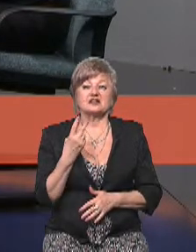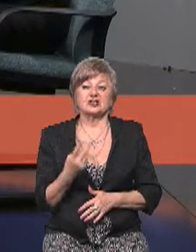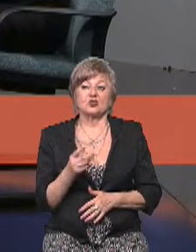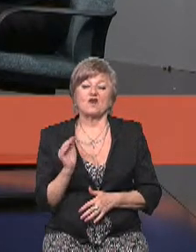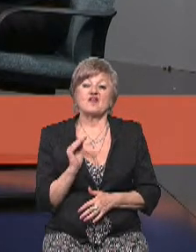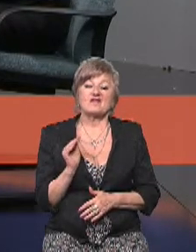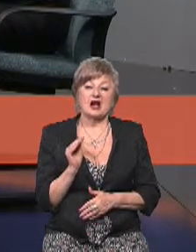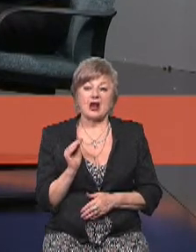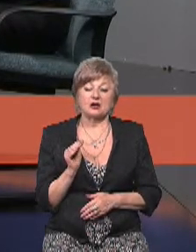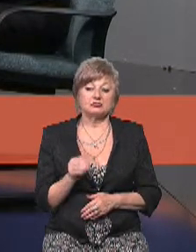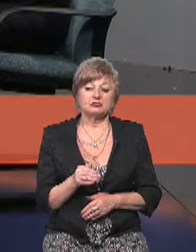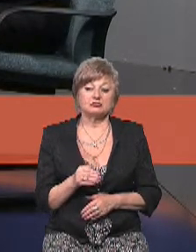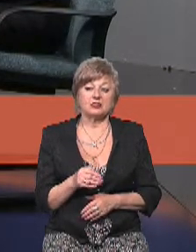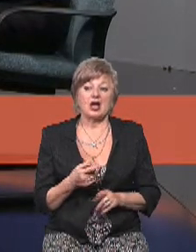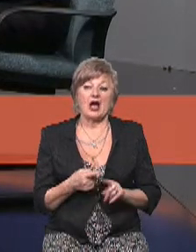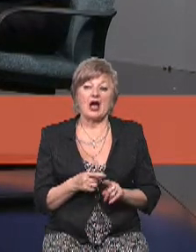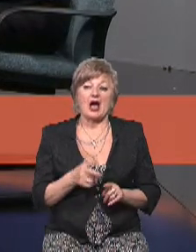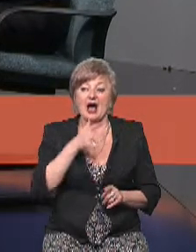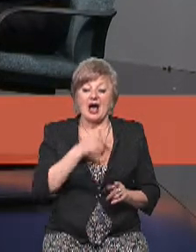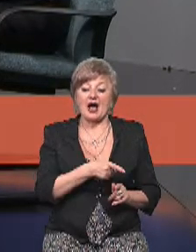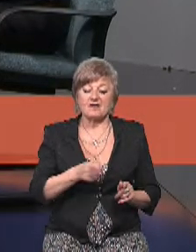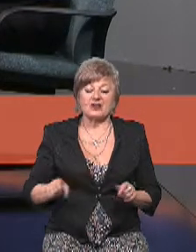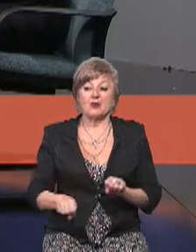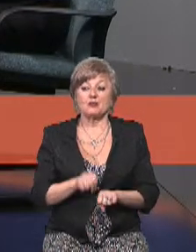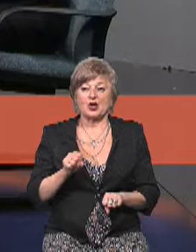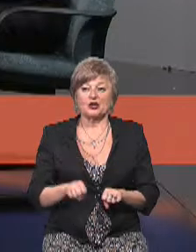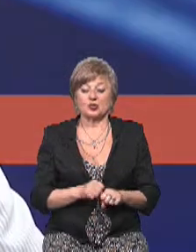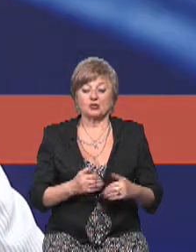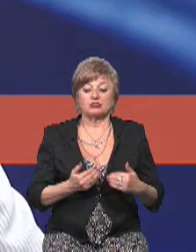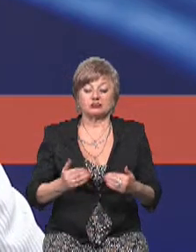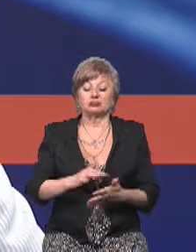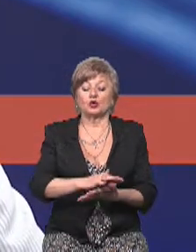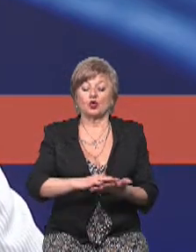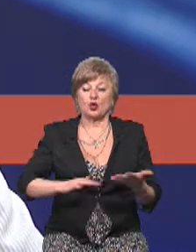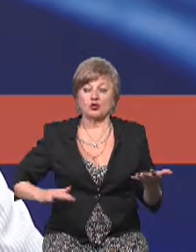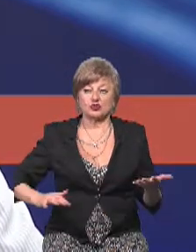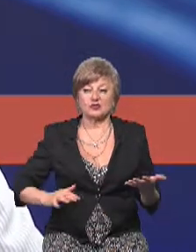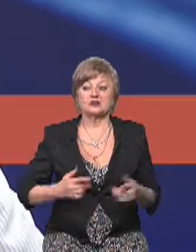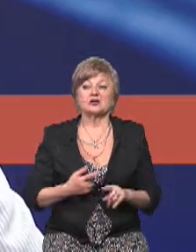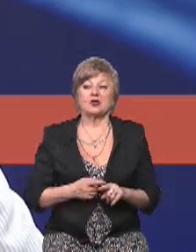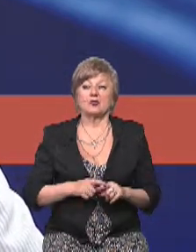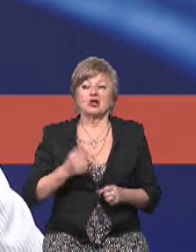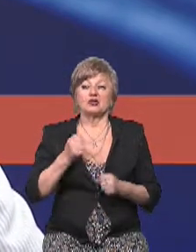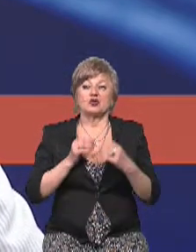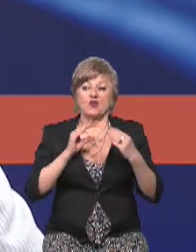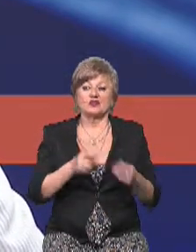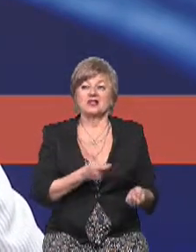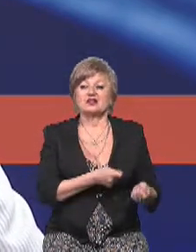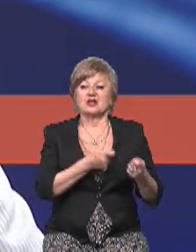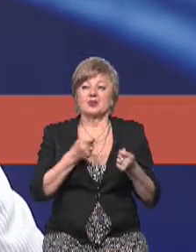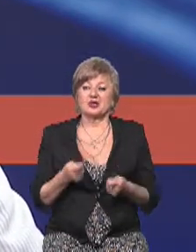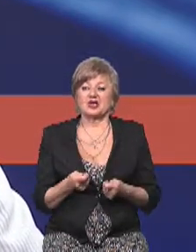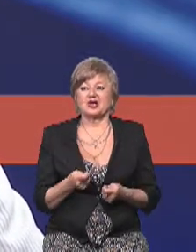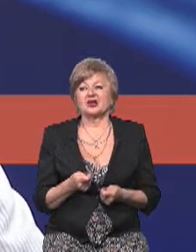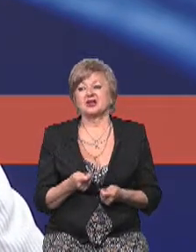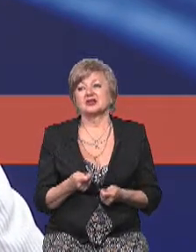22 лютого. А термін порушення, він продовжувався. Тому що автомобілі були завезені там пізніше, в